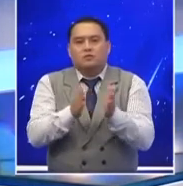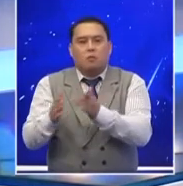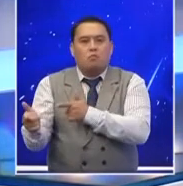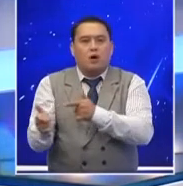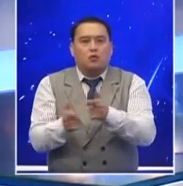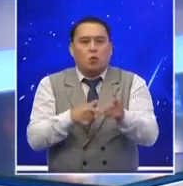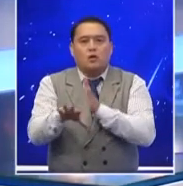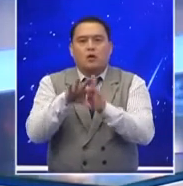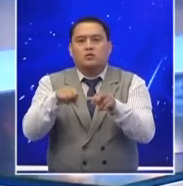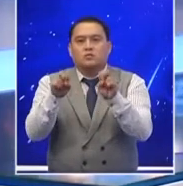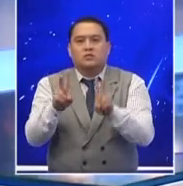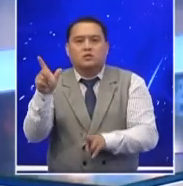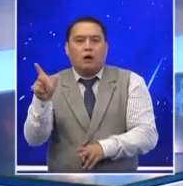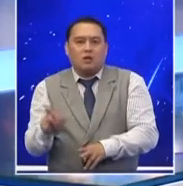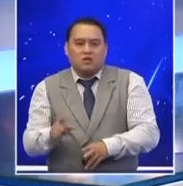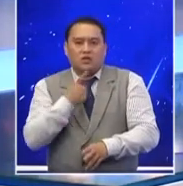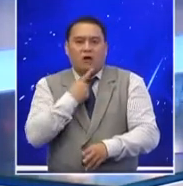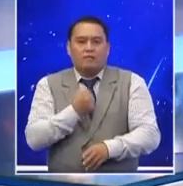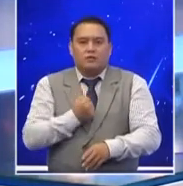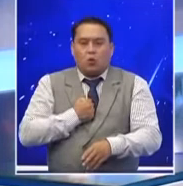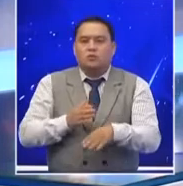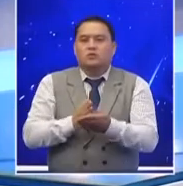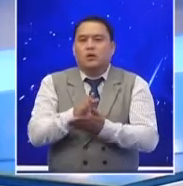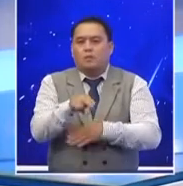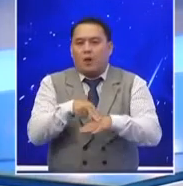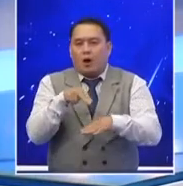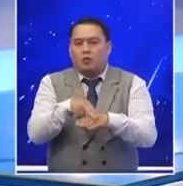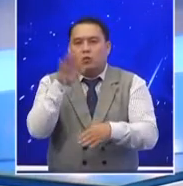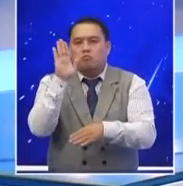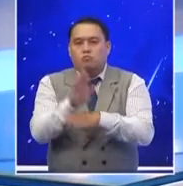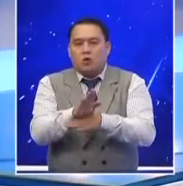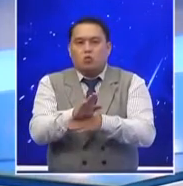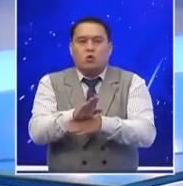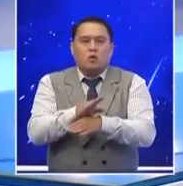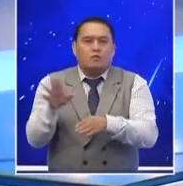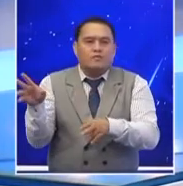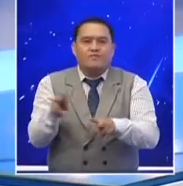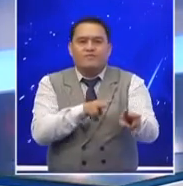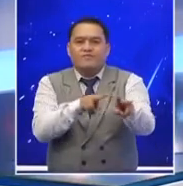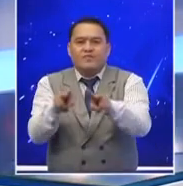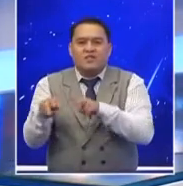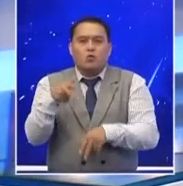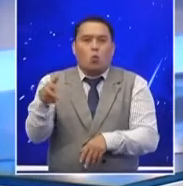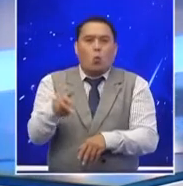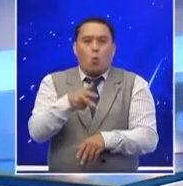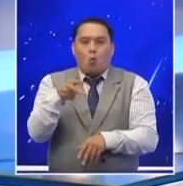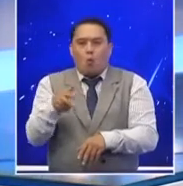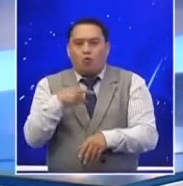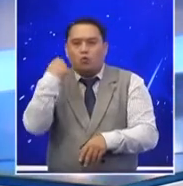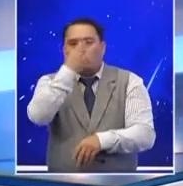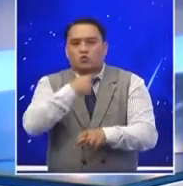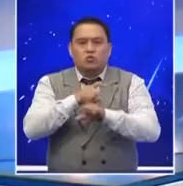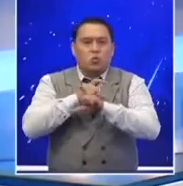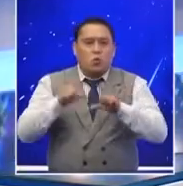и подбора кадров, сказал Касым-Жомарт Токаев. Наряду с этим глава государства поручил вести сплошное видеонаблюдение в пенитенциарных